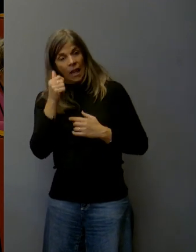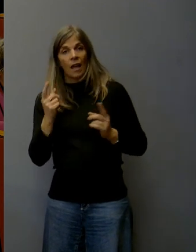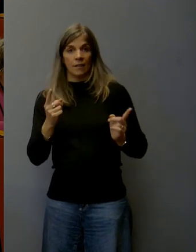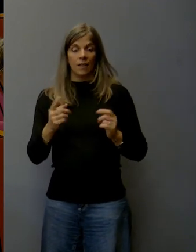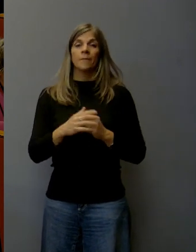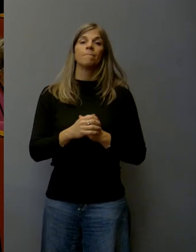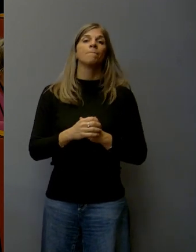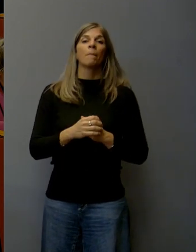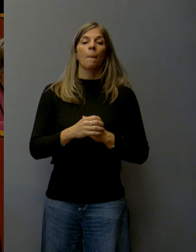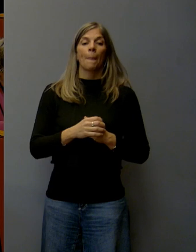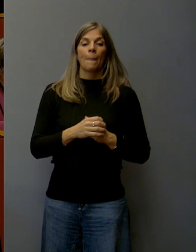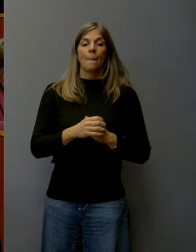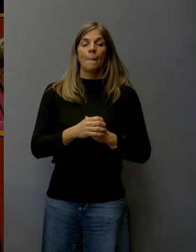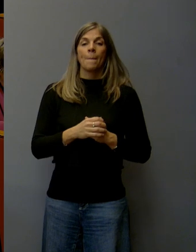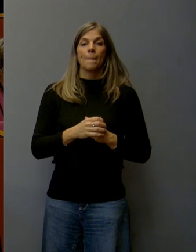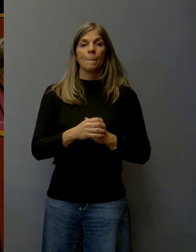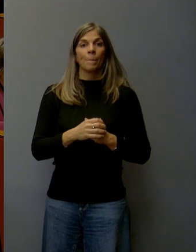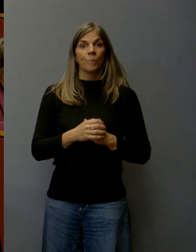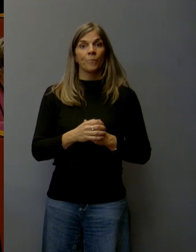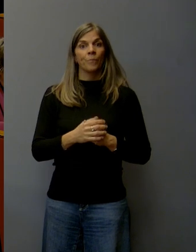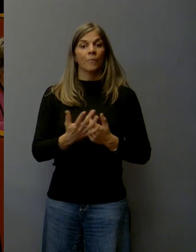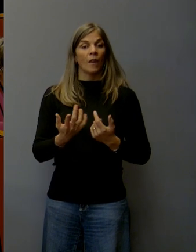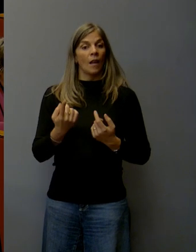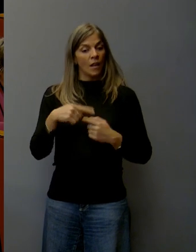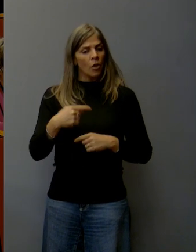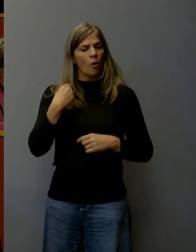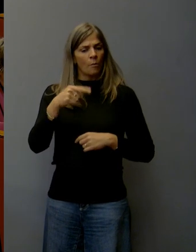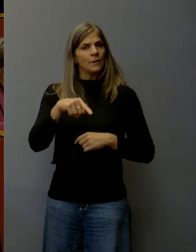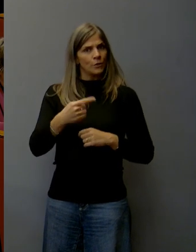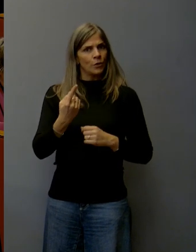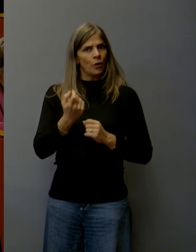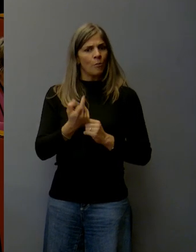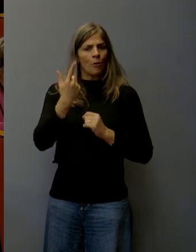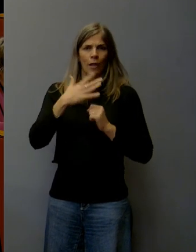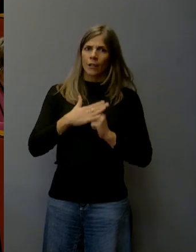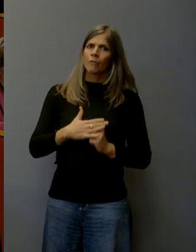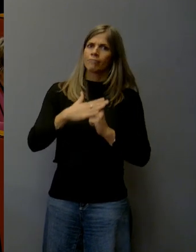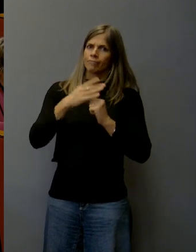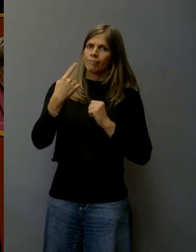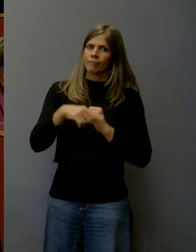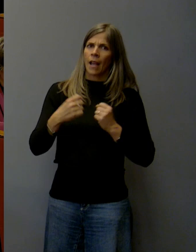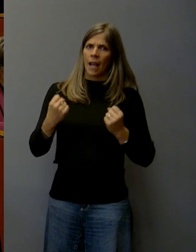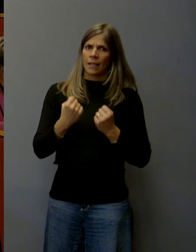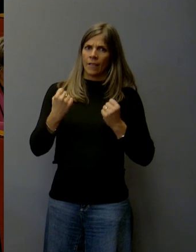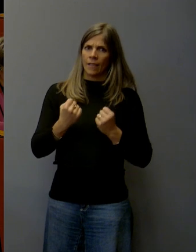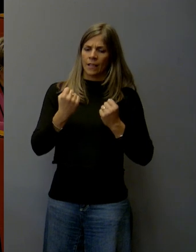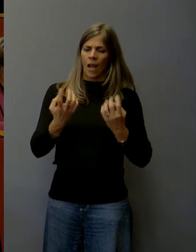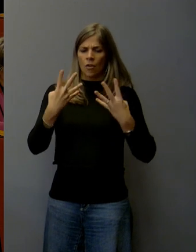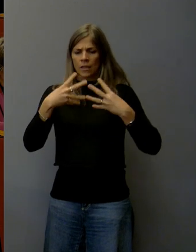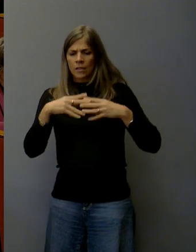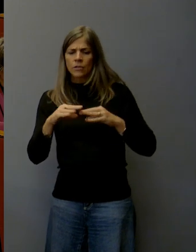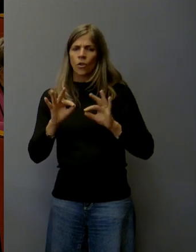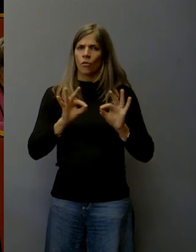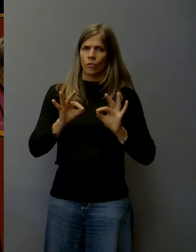ed è a utilizzo importante sostenere questo tipo di diciamo di di organizzazioni